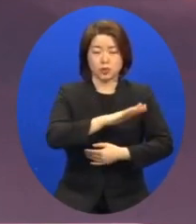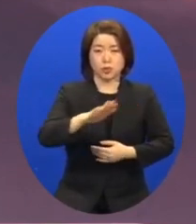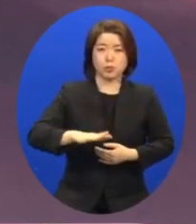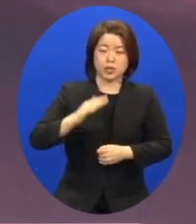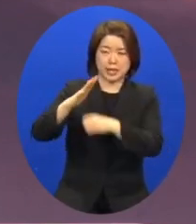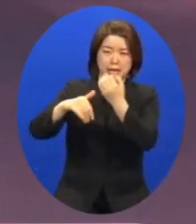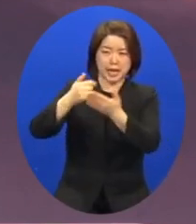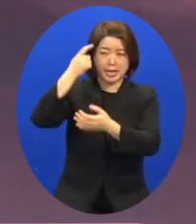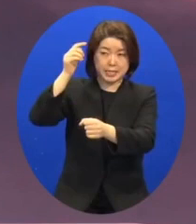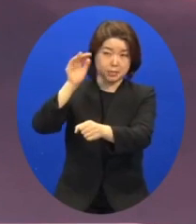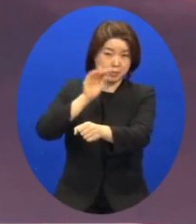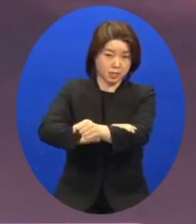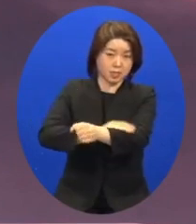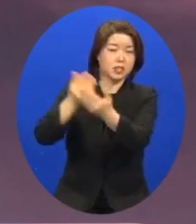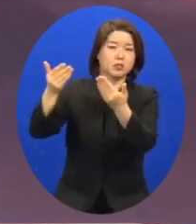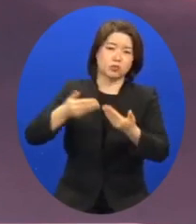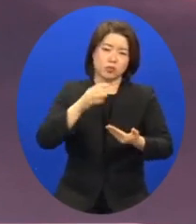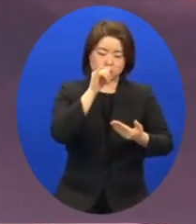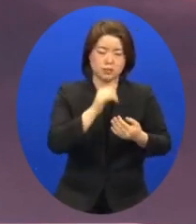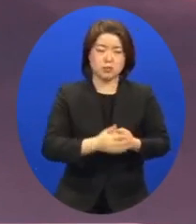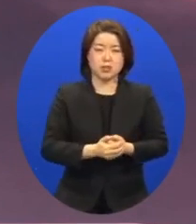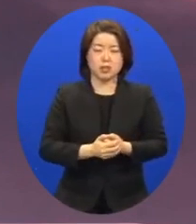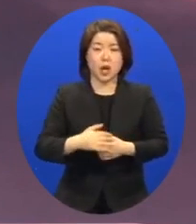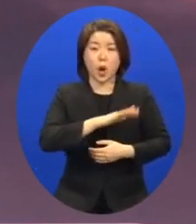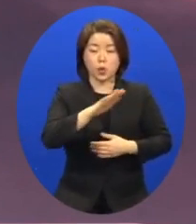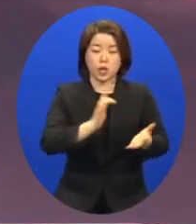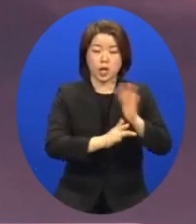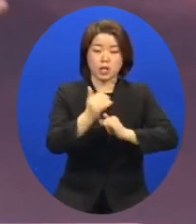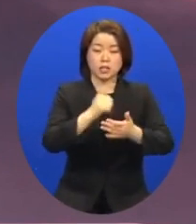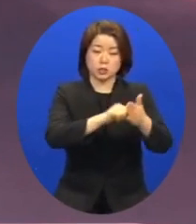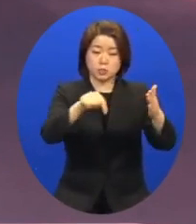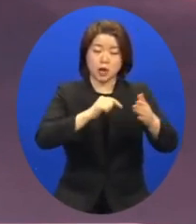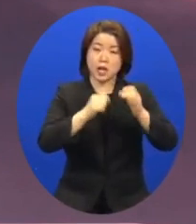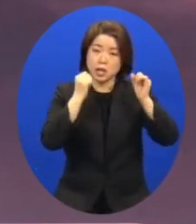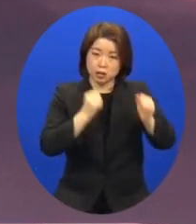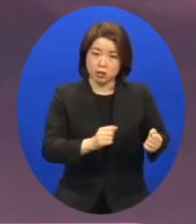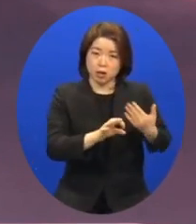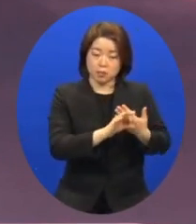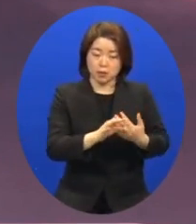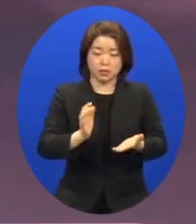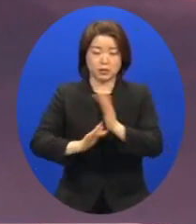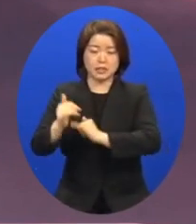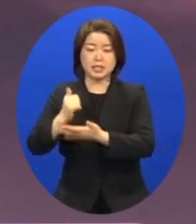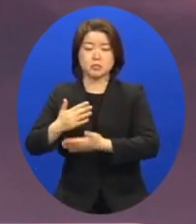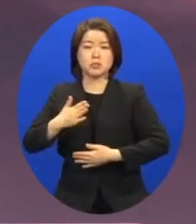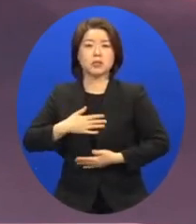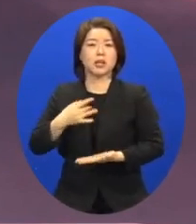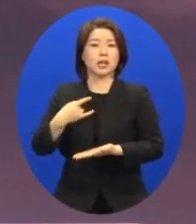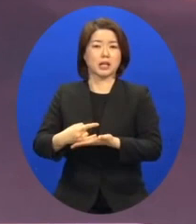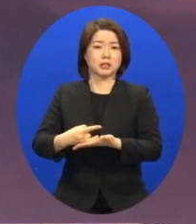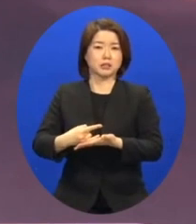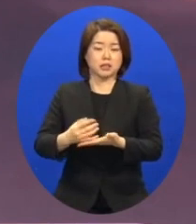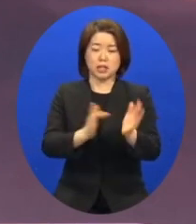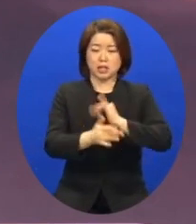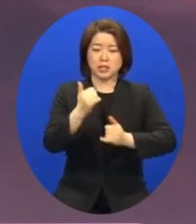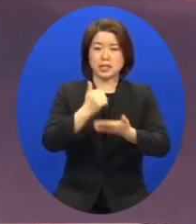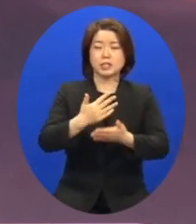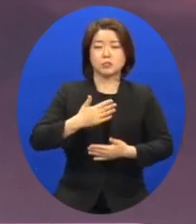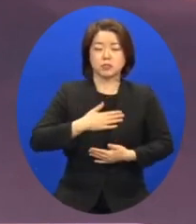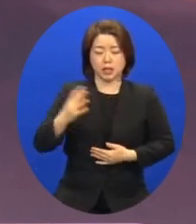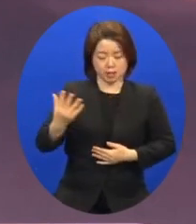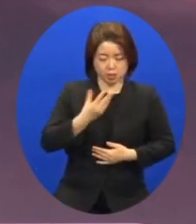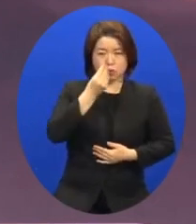하나님의 지혜가 되세요 우리가 예수님 안에 거하면 예수님의 나의 의 해요 예수님이 나의 거룩함